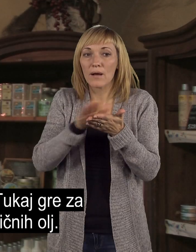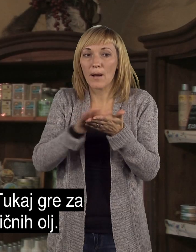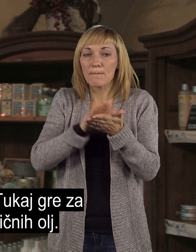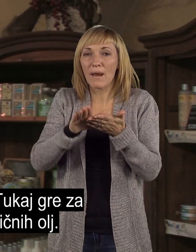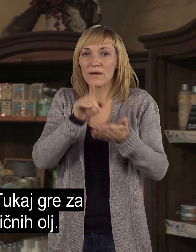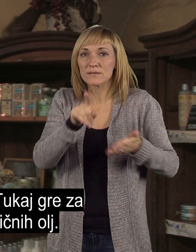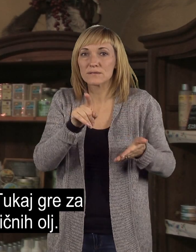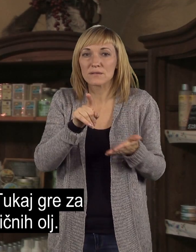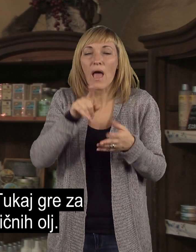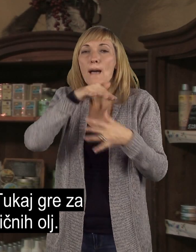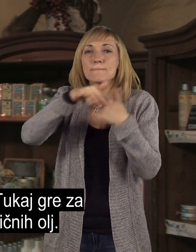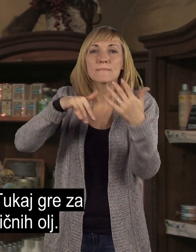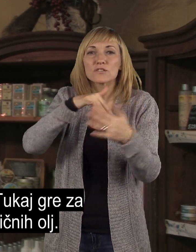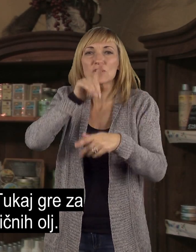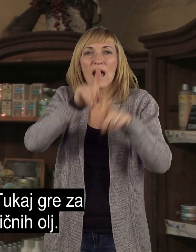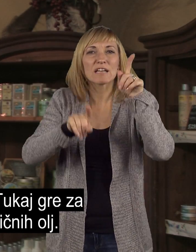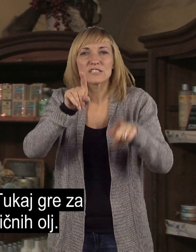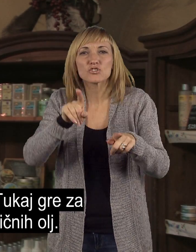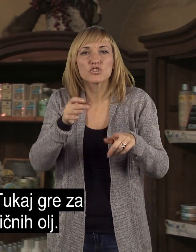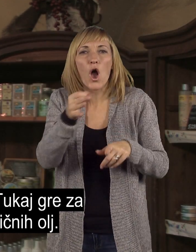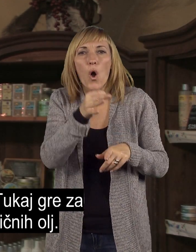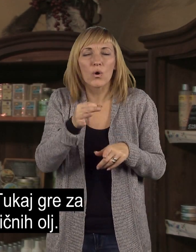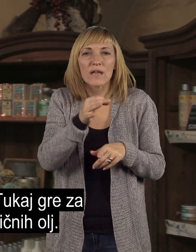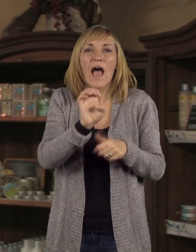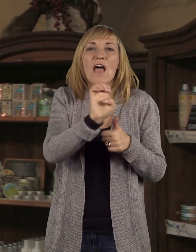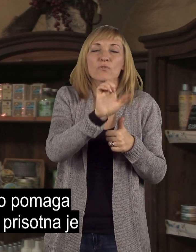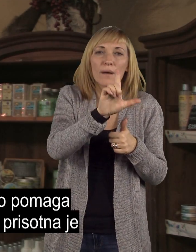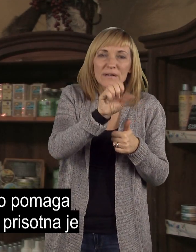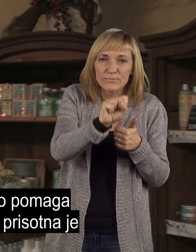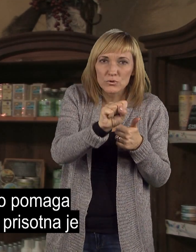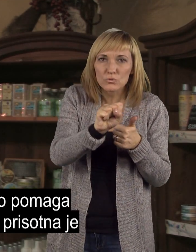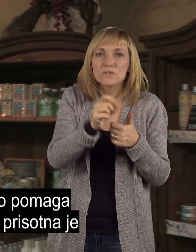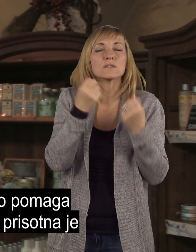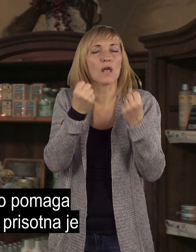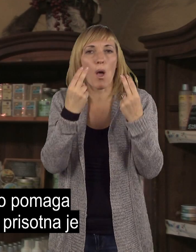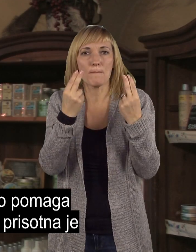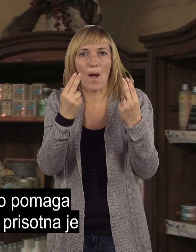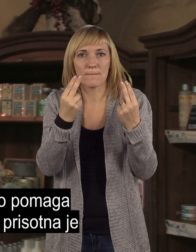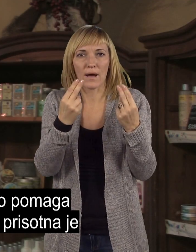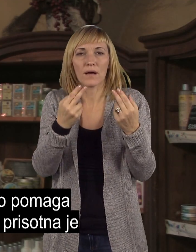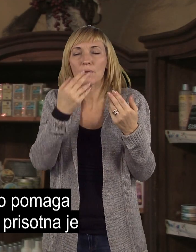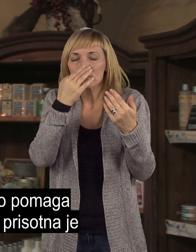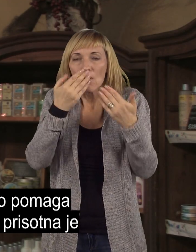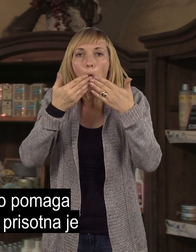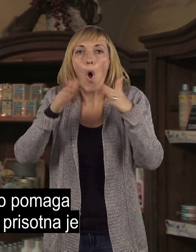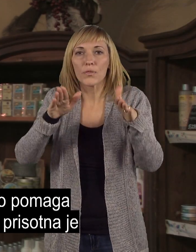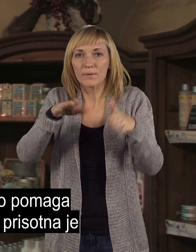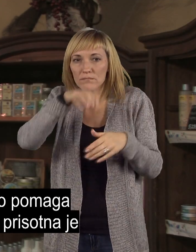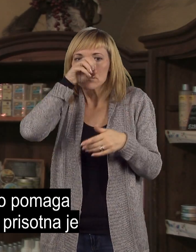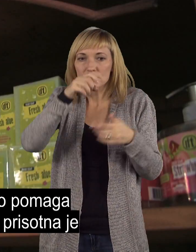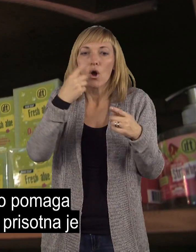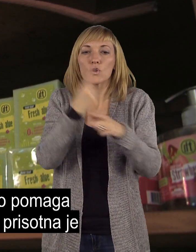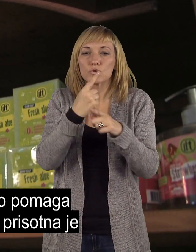balzamko. Tukaj gre za mešanico raznih eteričnih olj, evkaliptus izstopa, ki izredno pomaga pri odpiranju dihalnih